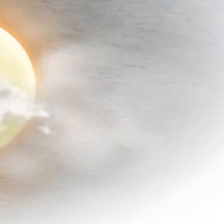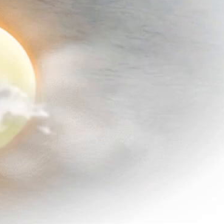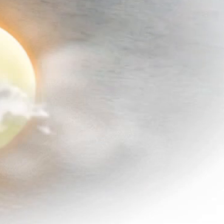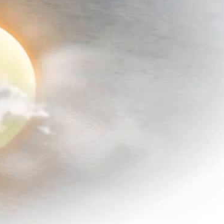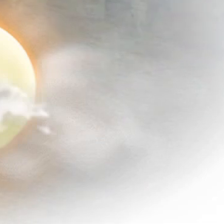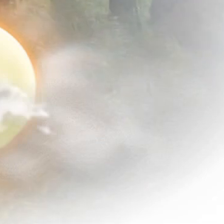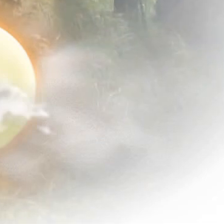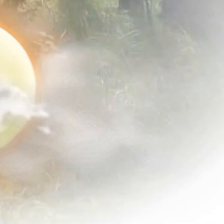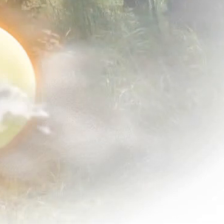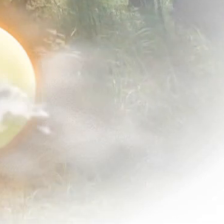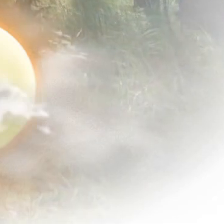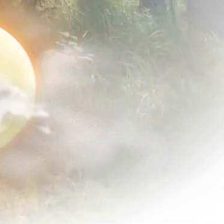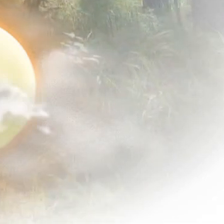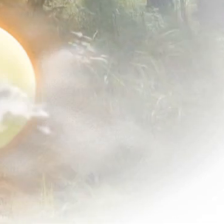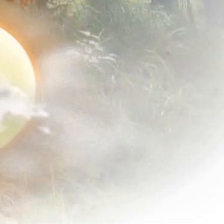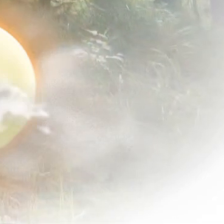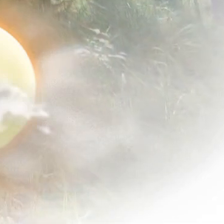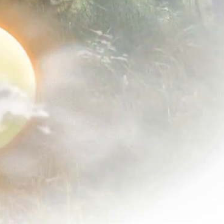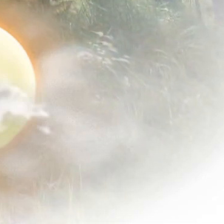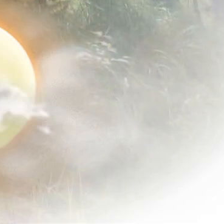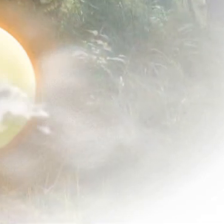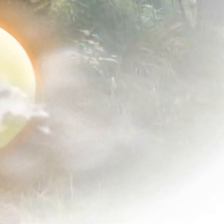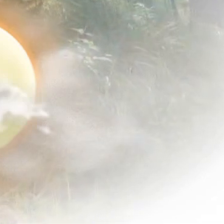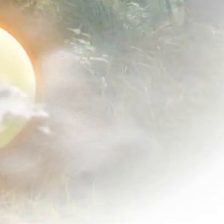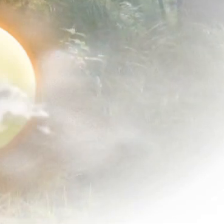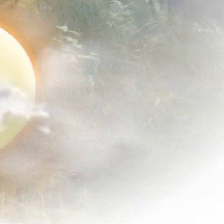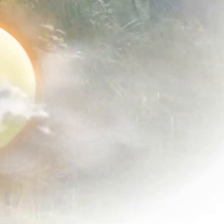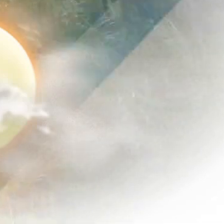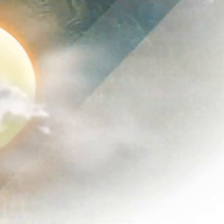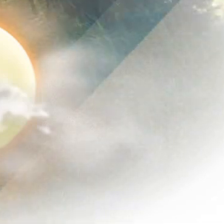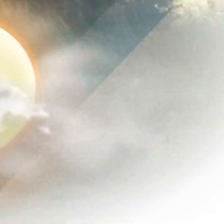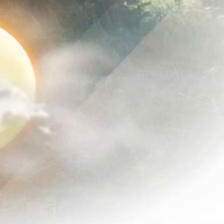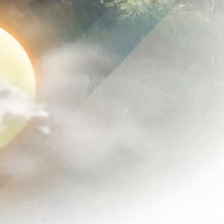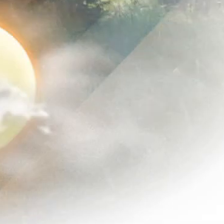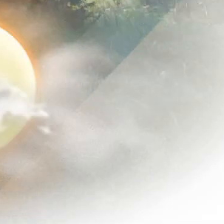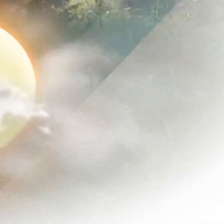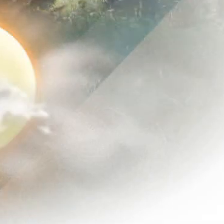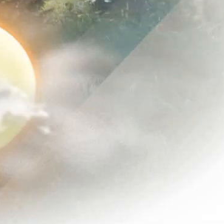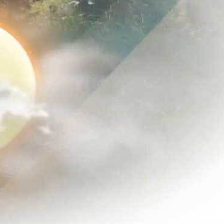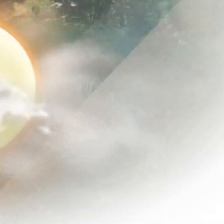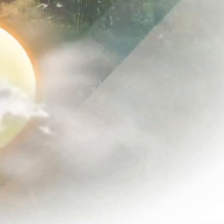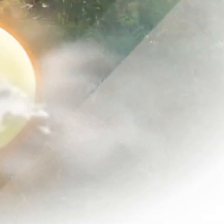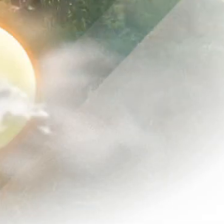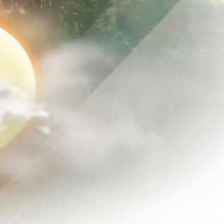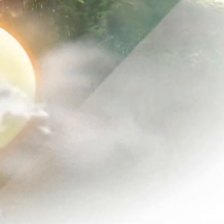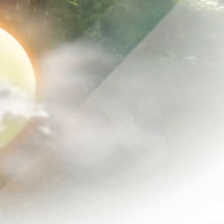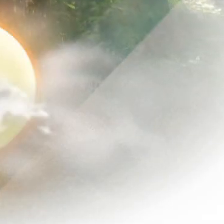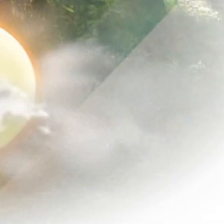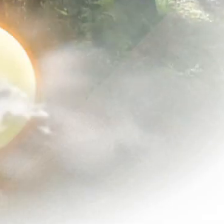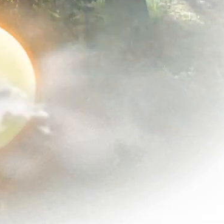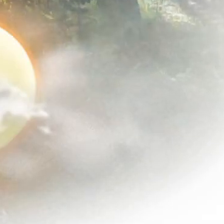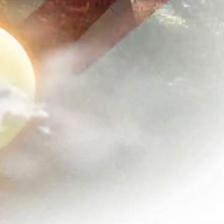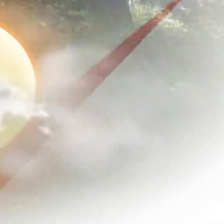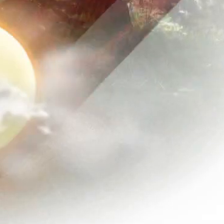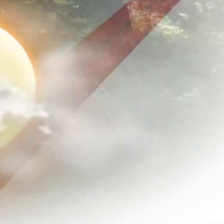Вецер паўднёва-заходні 4-9 метраў за секунду. У Ваўкавыску, Зэльве і